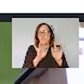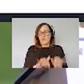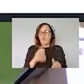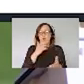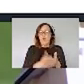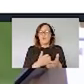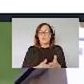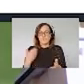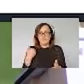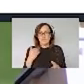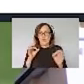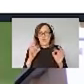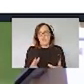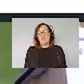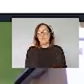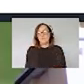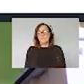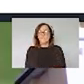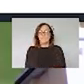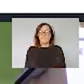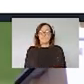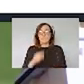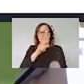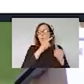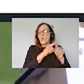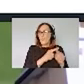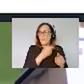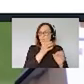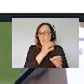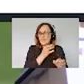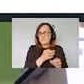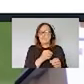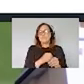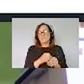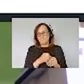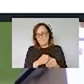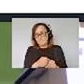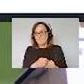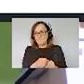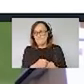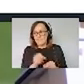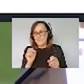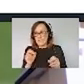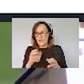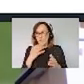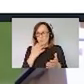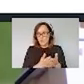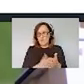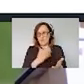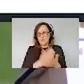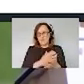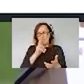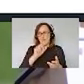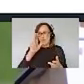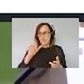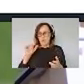korzystaliśmy z Kahoot. Okej, pani Aneta pisze, Quizlet i Kahoot. Super, tak, ja myślę, że jak ktoś raz skorzystał, to wie, że to jest super i